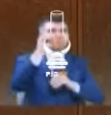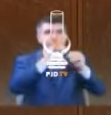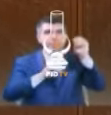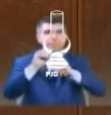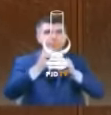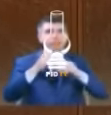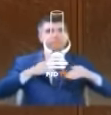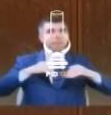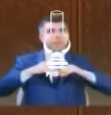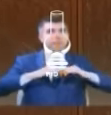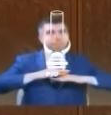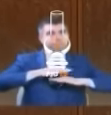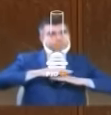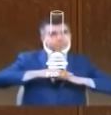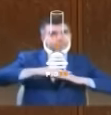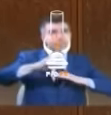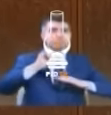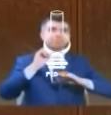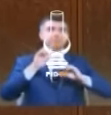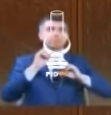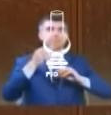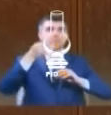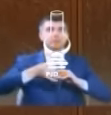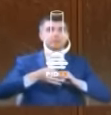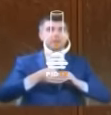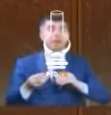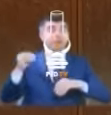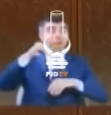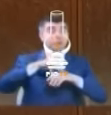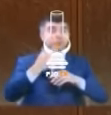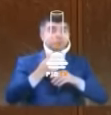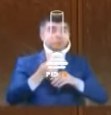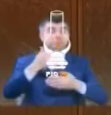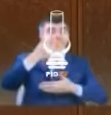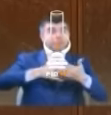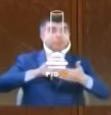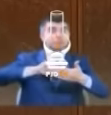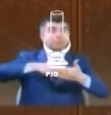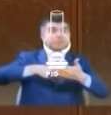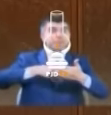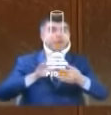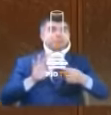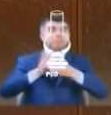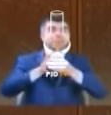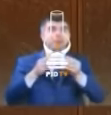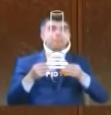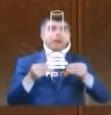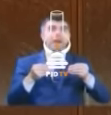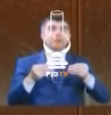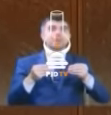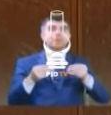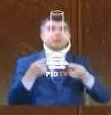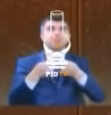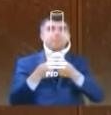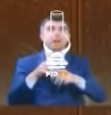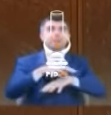انه اليوم غنعدلوا الشراكه اللي درناها مع الجهه ديال مراكش، لانه درنا واحد العدد ديال الشراكات مع الجهات، مع التعديل الجهوي